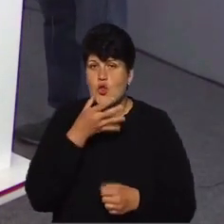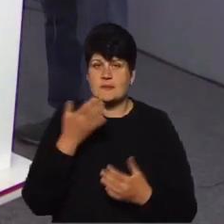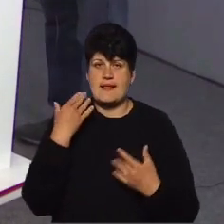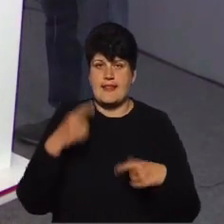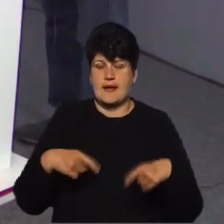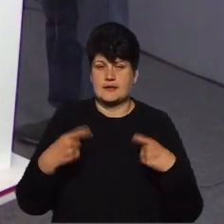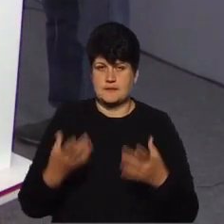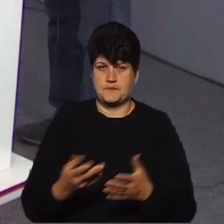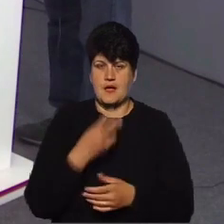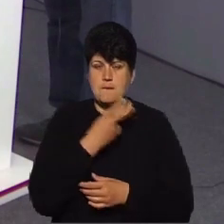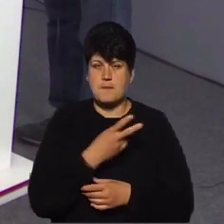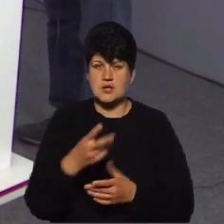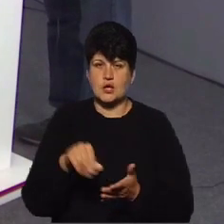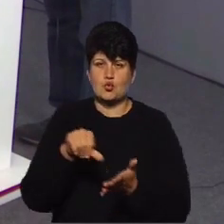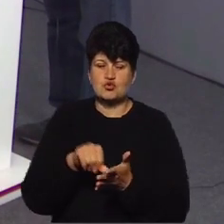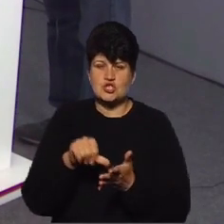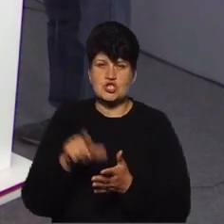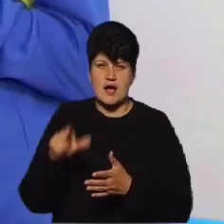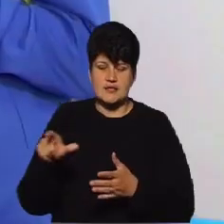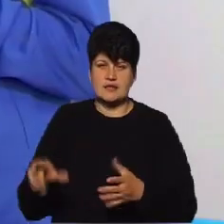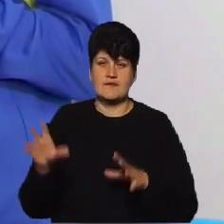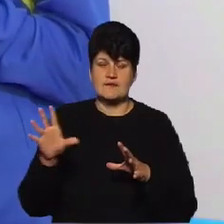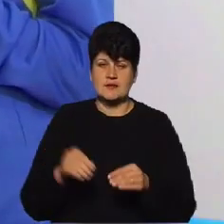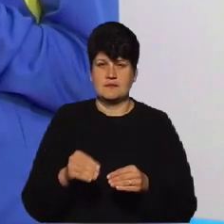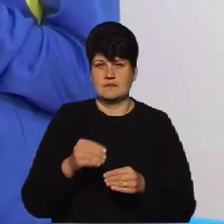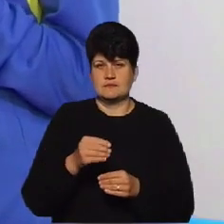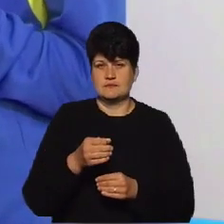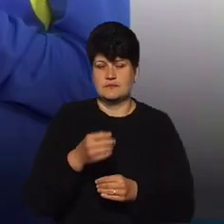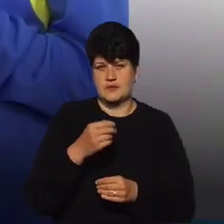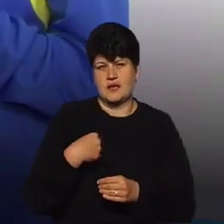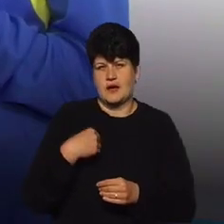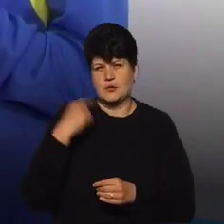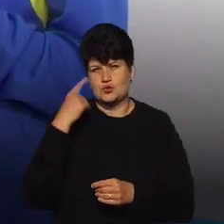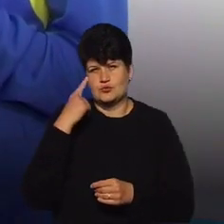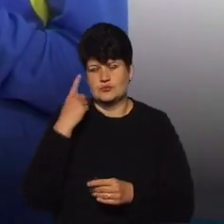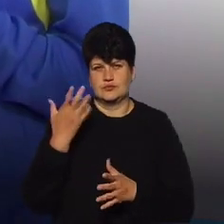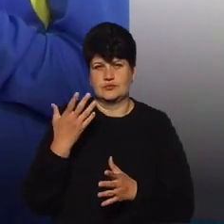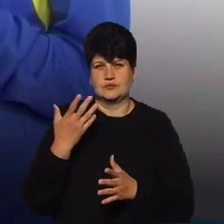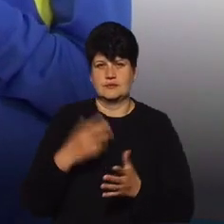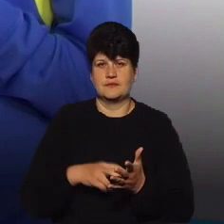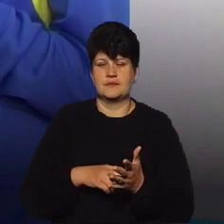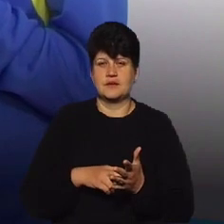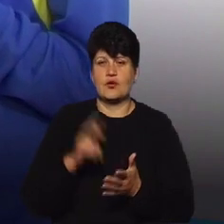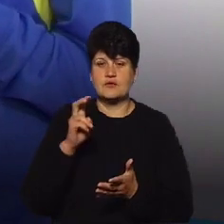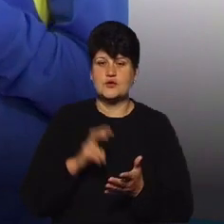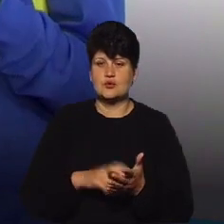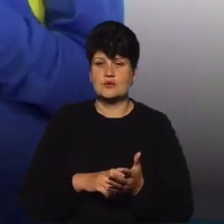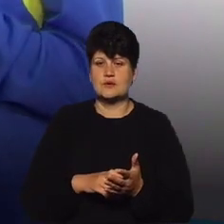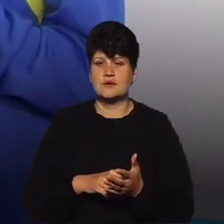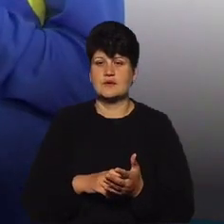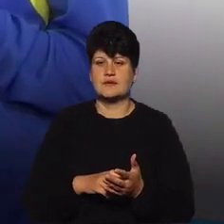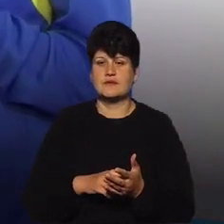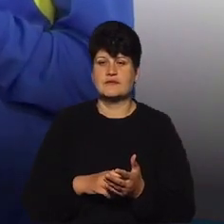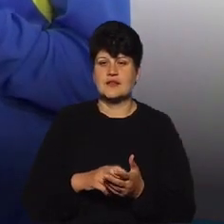що учасники всі спортсмени, подивився, мені сподобається, і думаю, що я буду ходити на висоту. Бачив про висоту, та більше